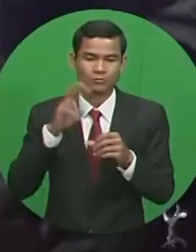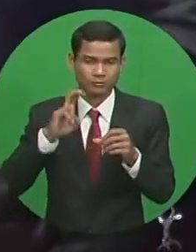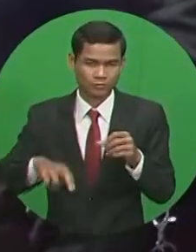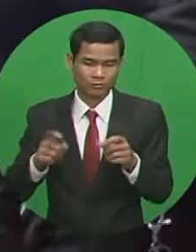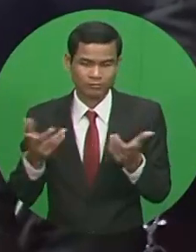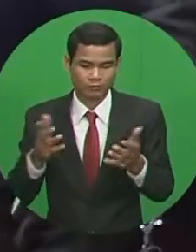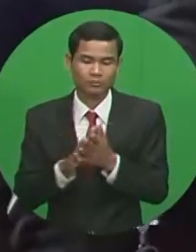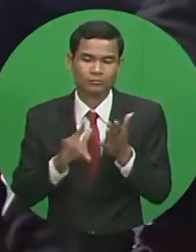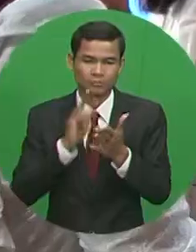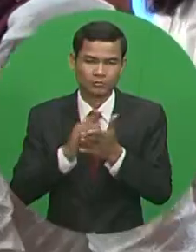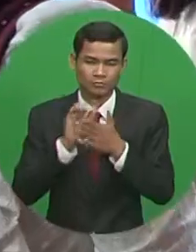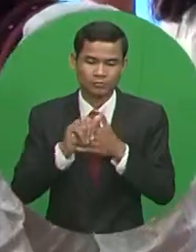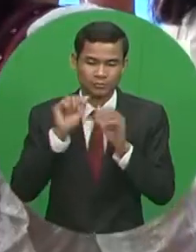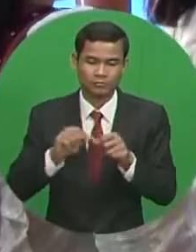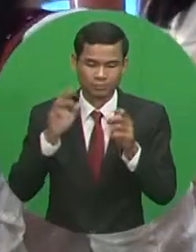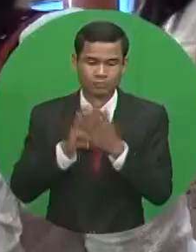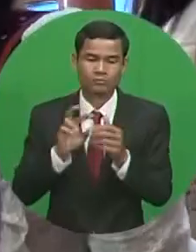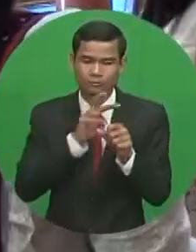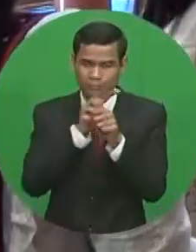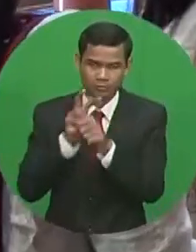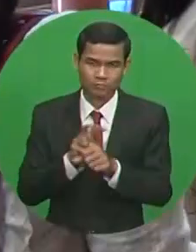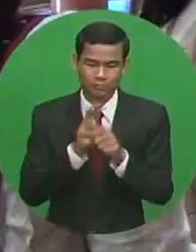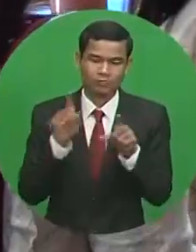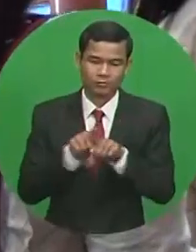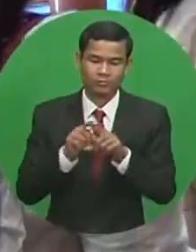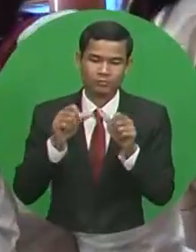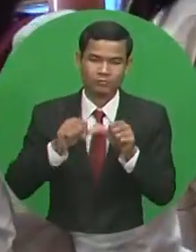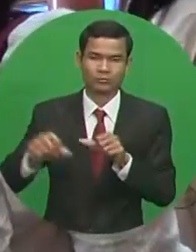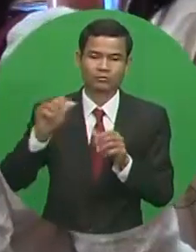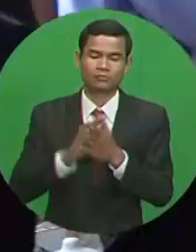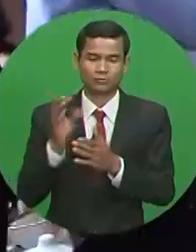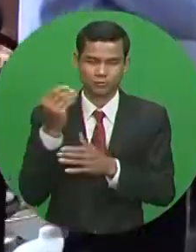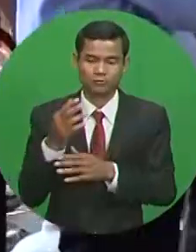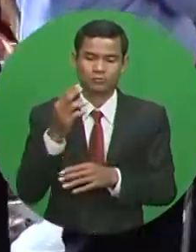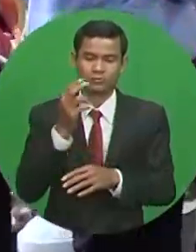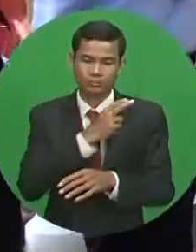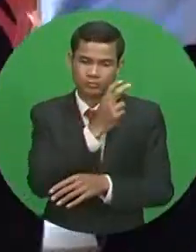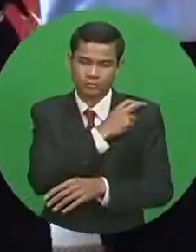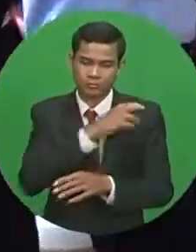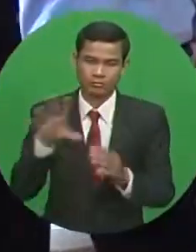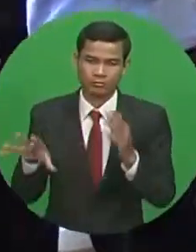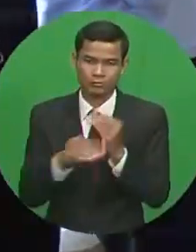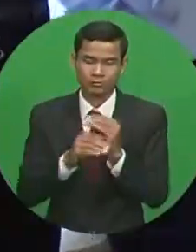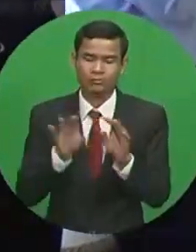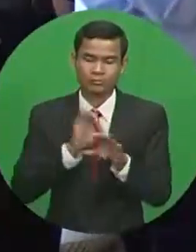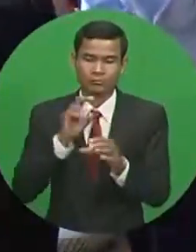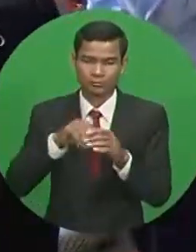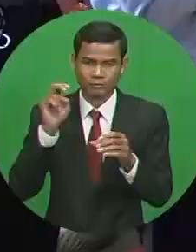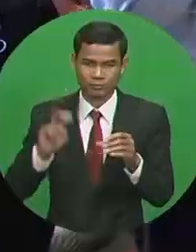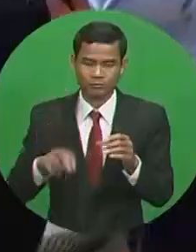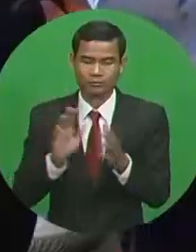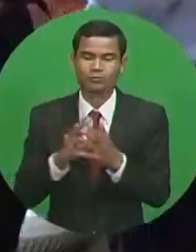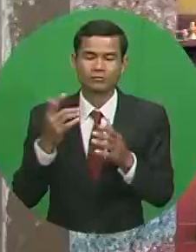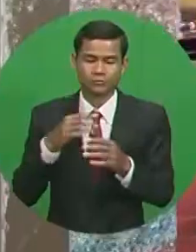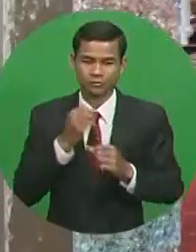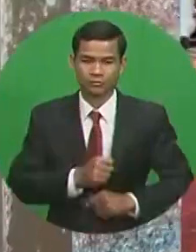ប្រមុខរាជរដ្ឋាភិបាលបានបីបាច់ថែរក្សាជានិច្ចព្រមទាំងផ្ដល់នៅឋានន្តរស័ក្តិមួយថ្នាក់មុនយោធិនចេញពីជួរកងយុទ្ធព